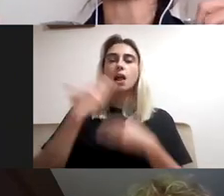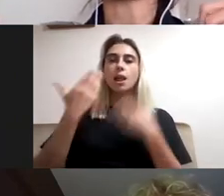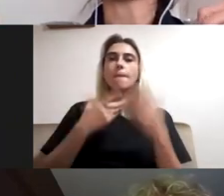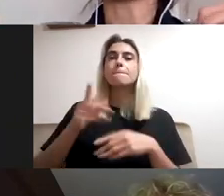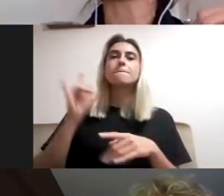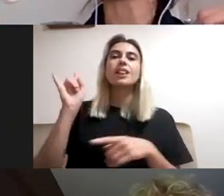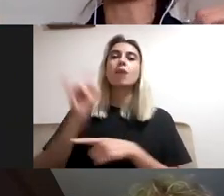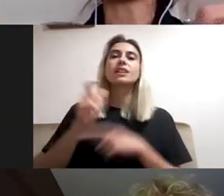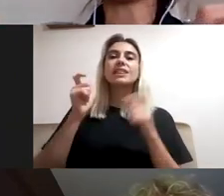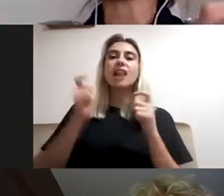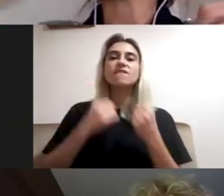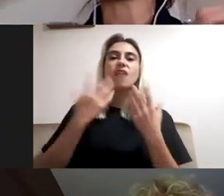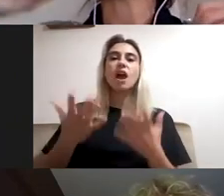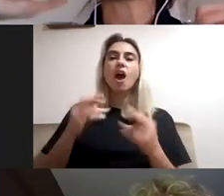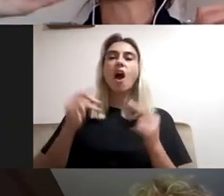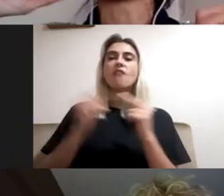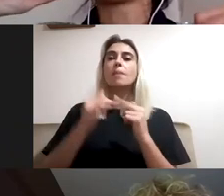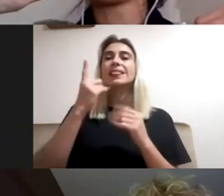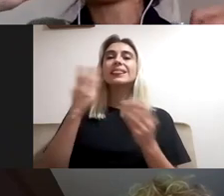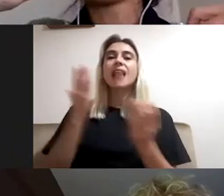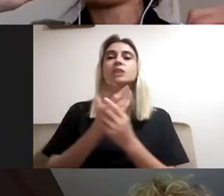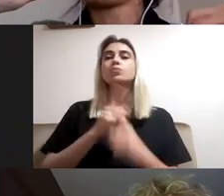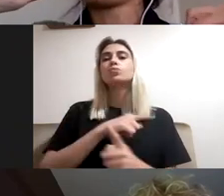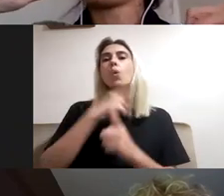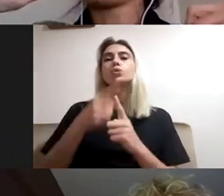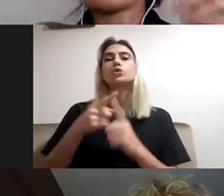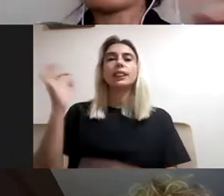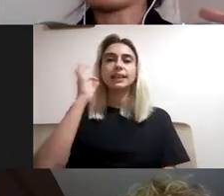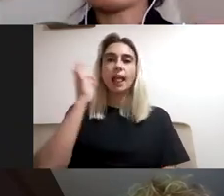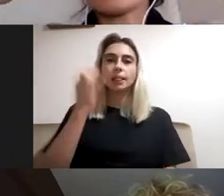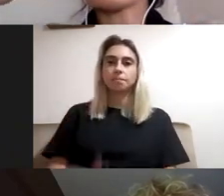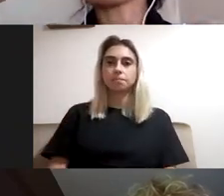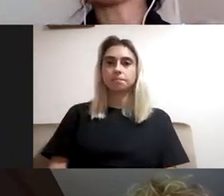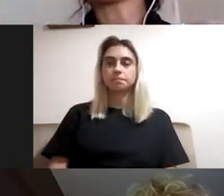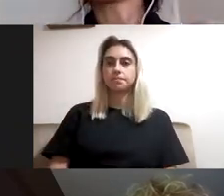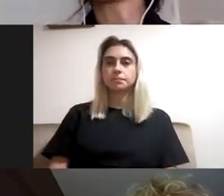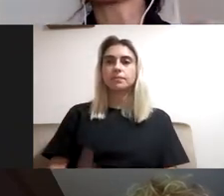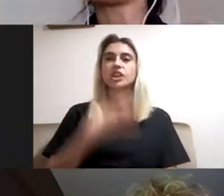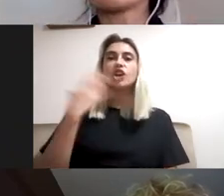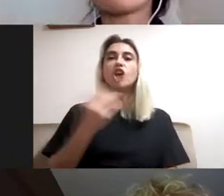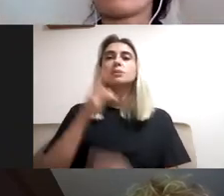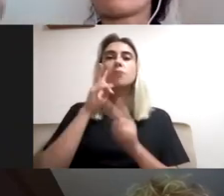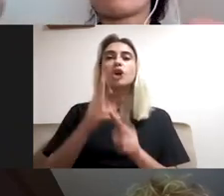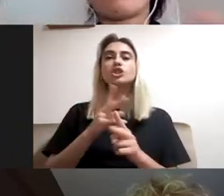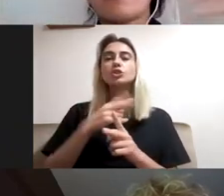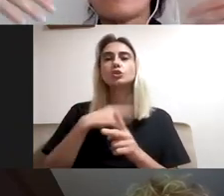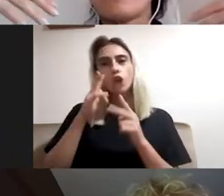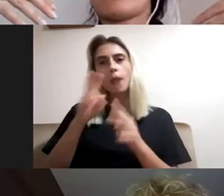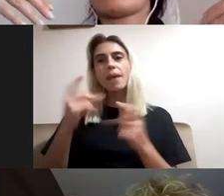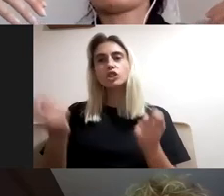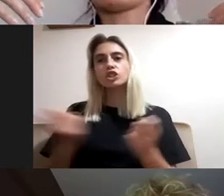yer verme kavgalarını bir ders boyunca dinledim. Yani gençlerin bakışını görmeye çalışıyorum çünkü.